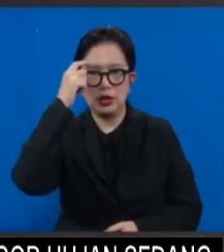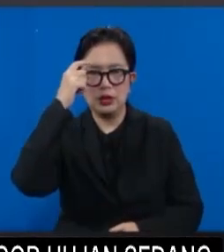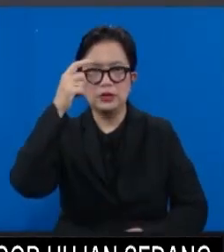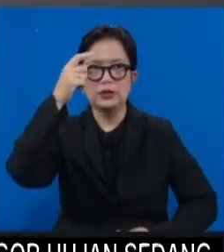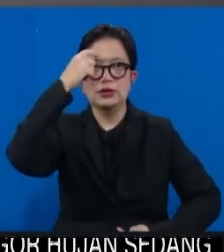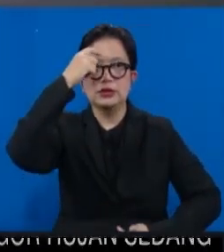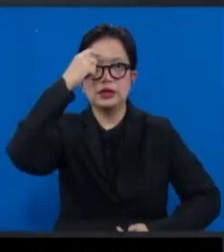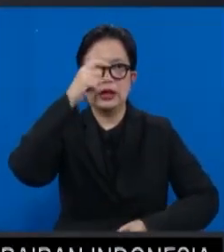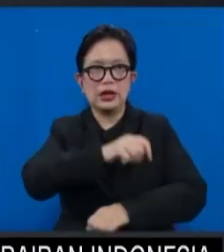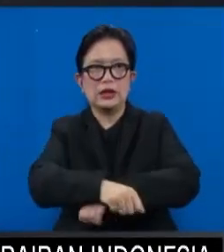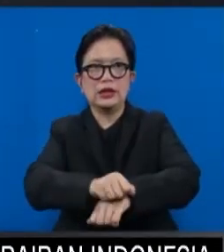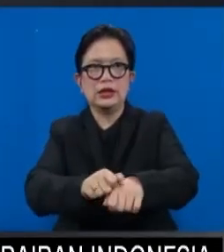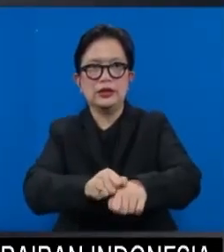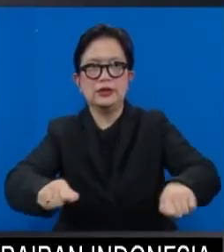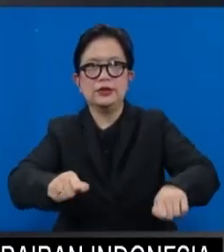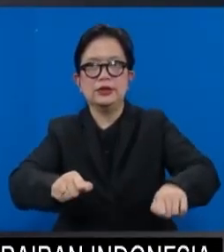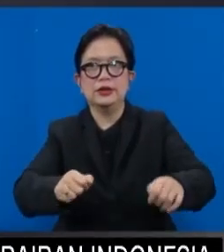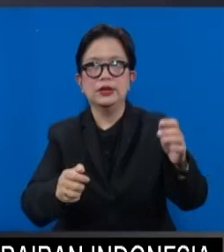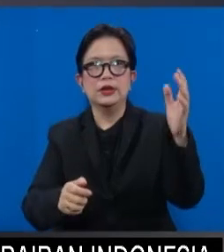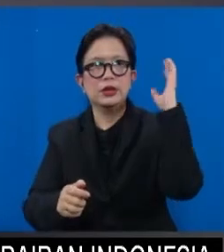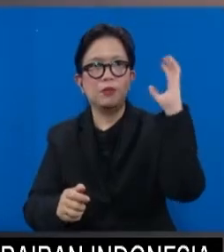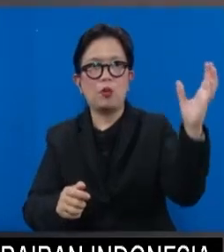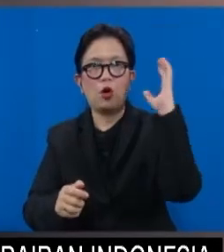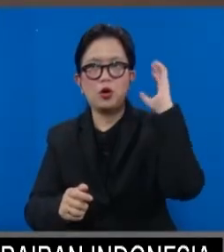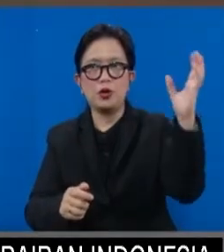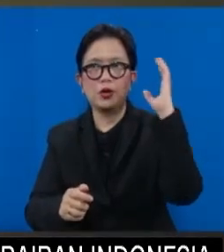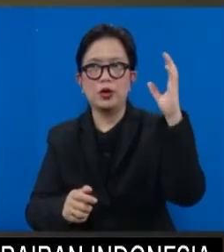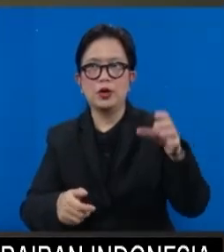pohon. Bahkan terlihat dicekoki air berwarna kuning